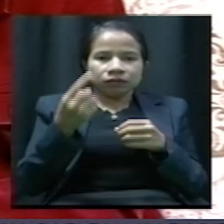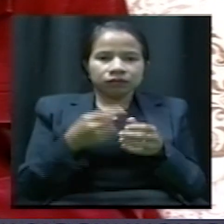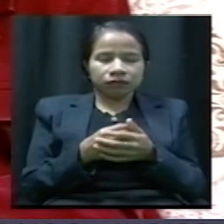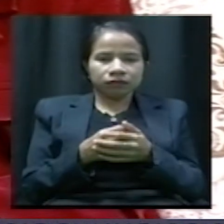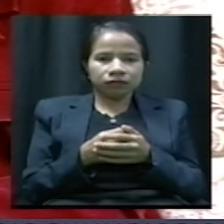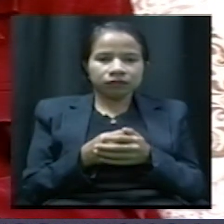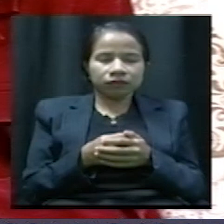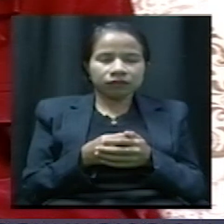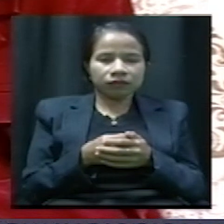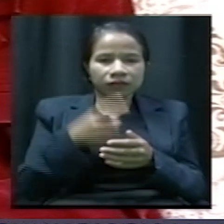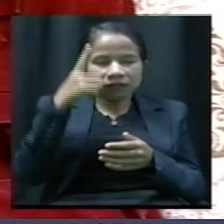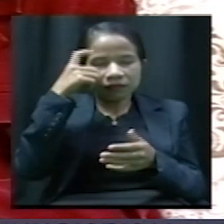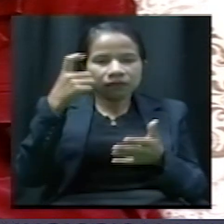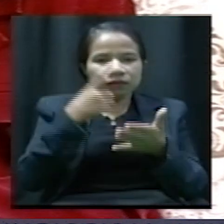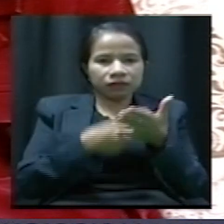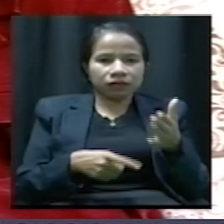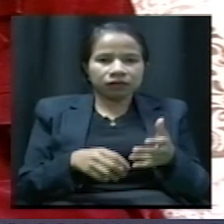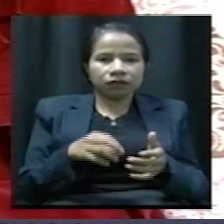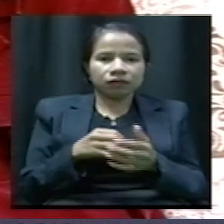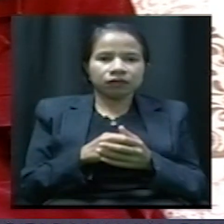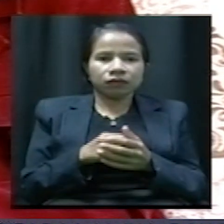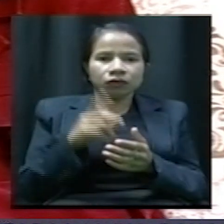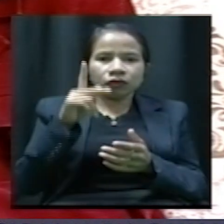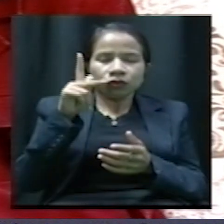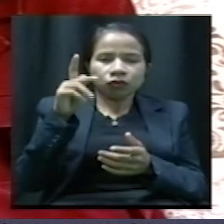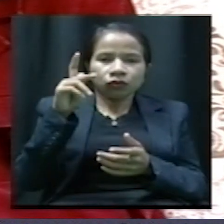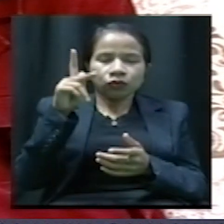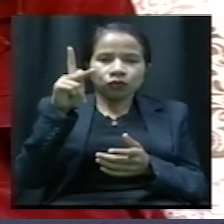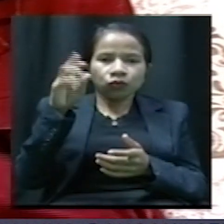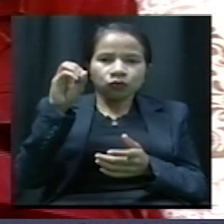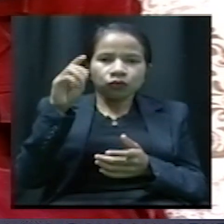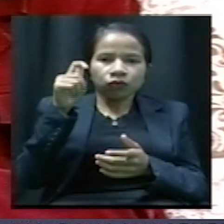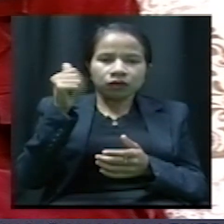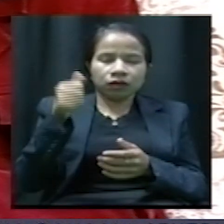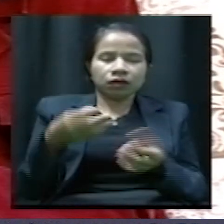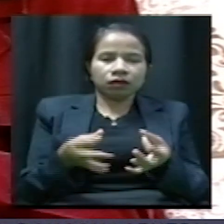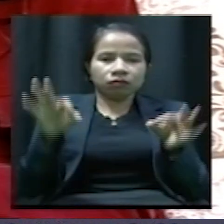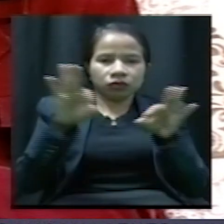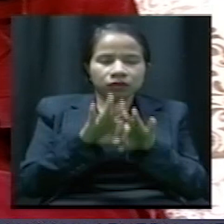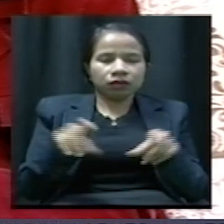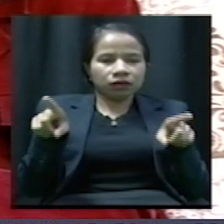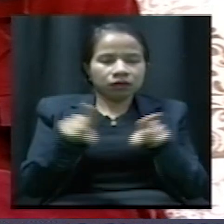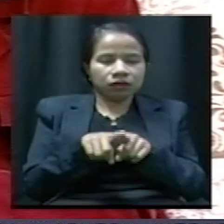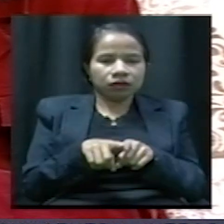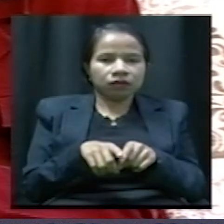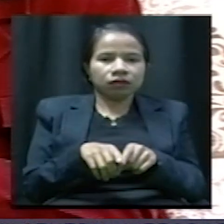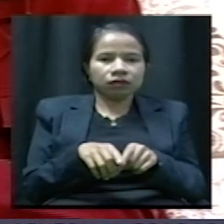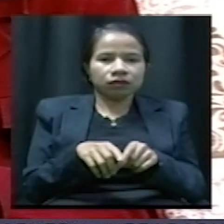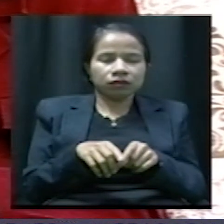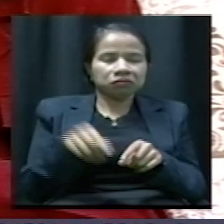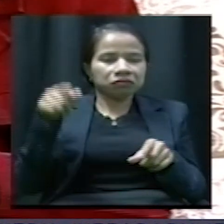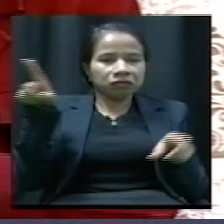kuota tambah sa kuota ne importante. Por exemplo, hanesang iha igualdade genero ni angkarik ami dian 30% ya